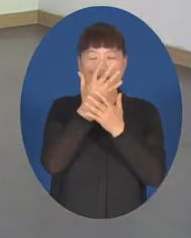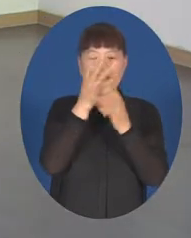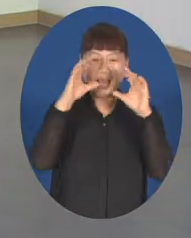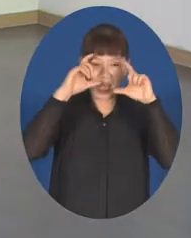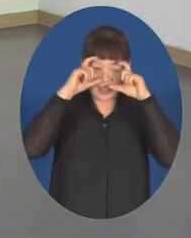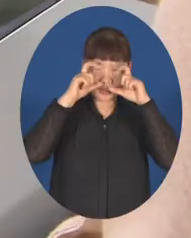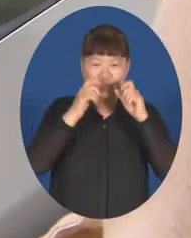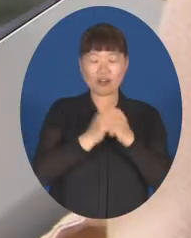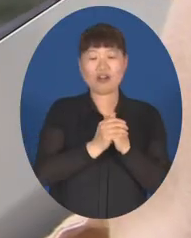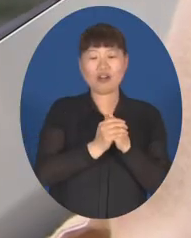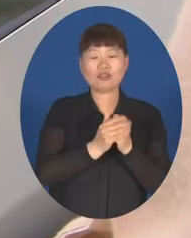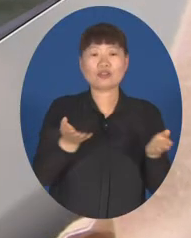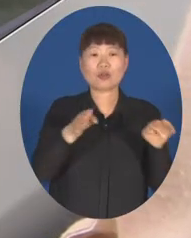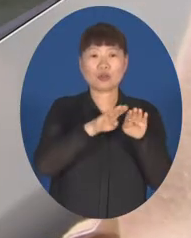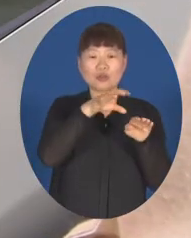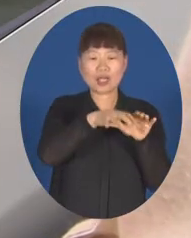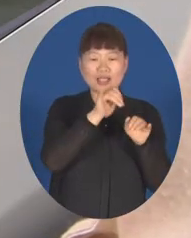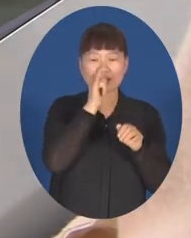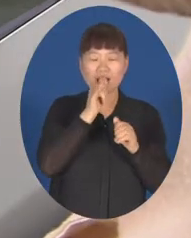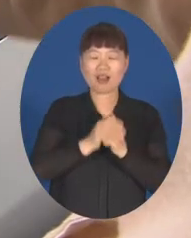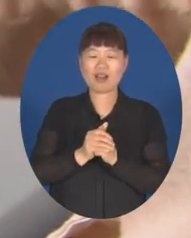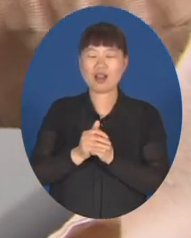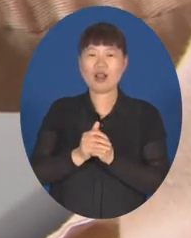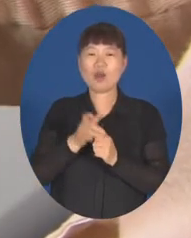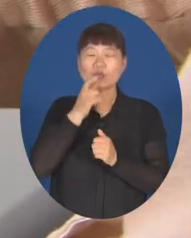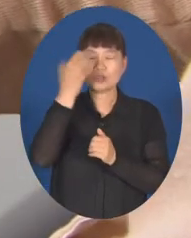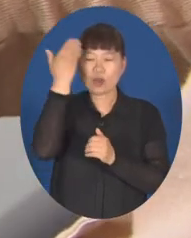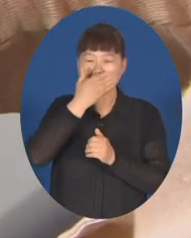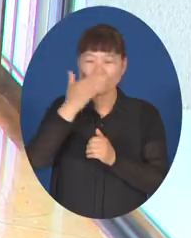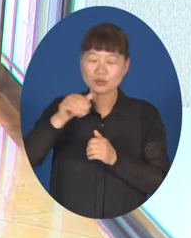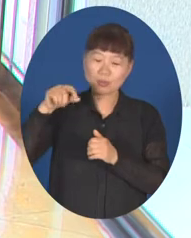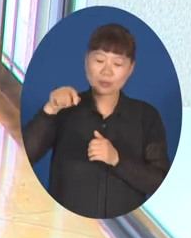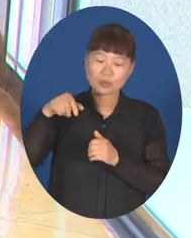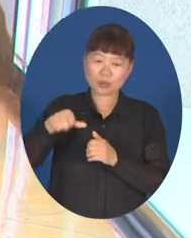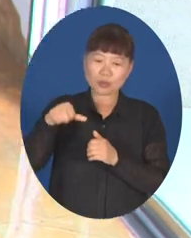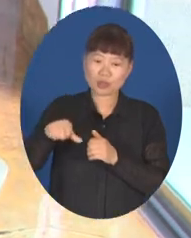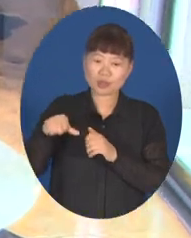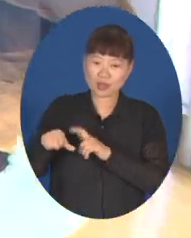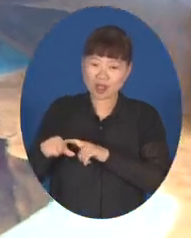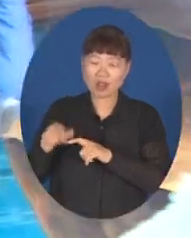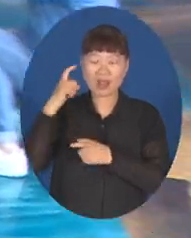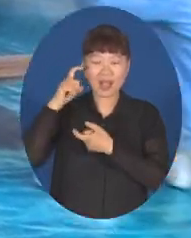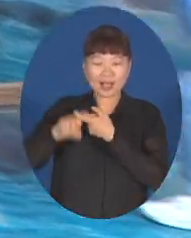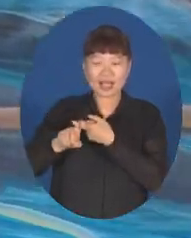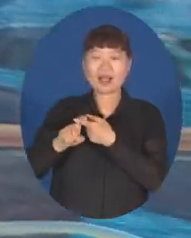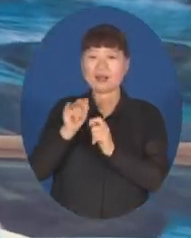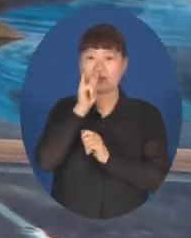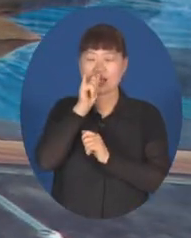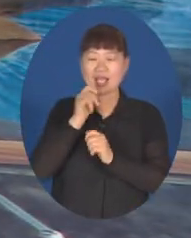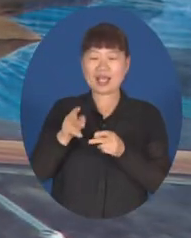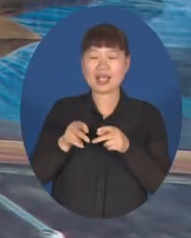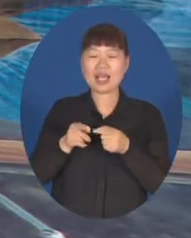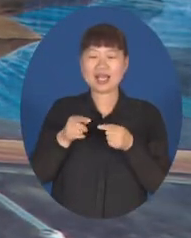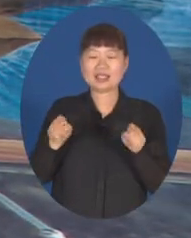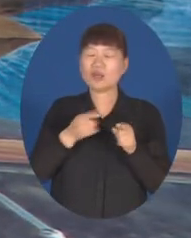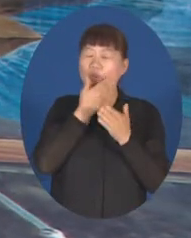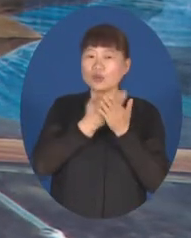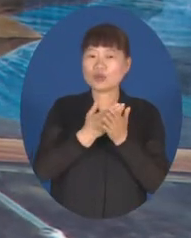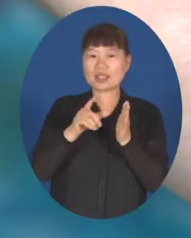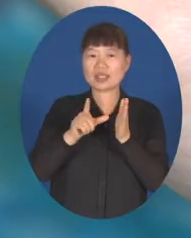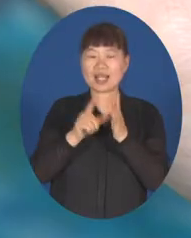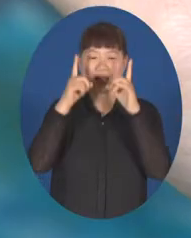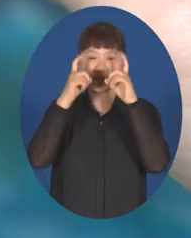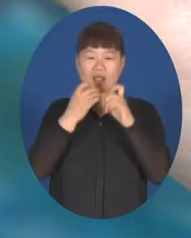정수 과정을 쉽게 설명해놓은 터치스크린 도 관람객들의 흥미를 끕니다 이외에도 1층에는 소중한 순간에 사진으로 남길 수 있는